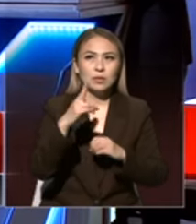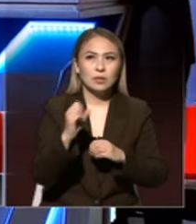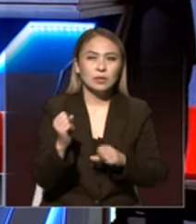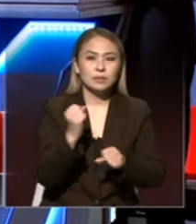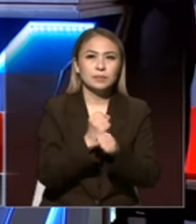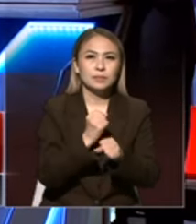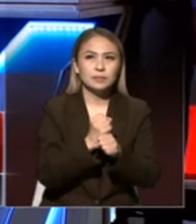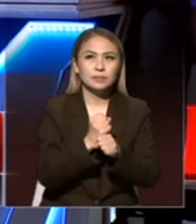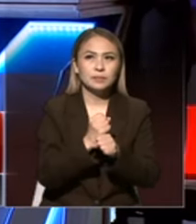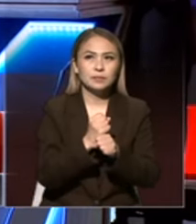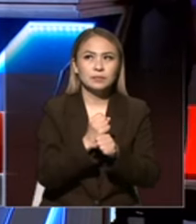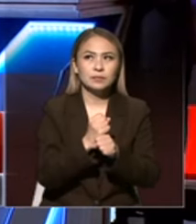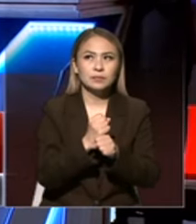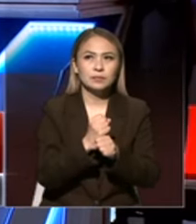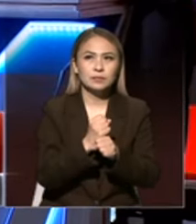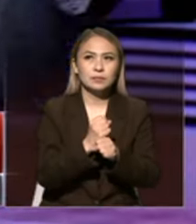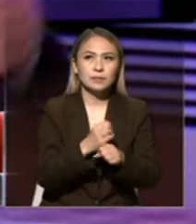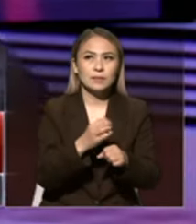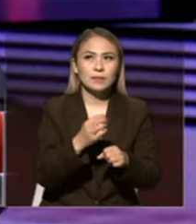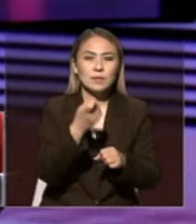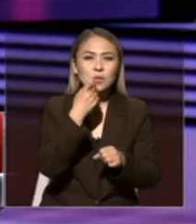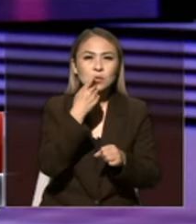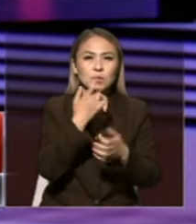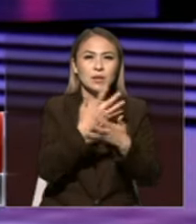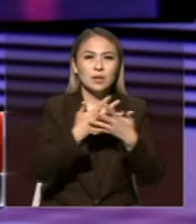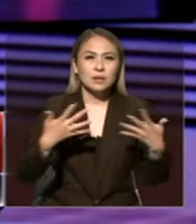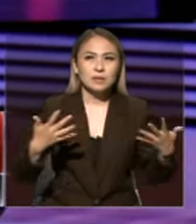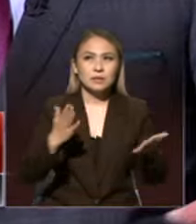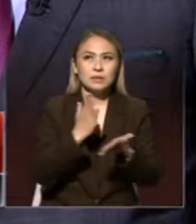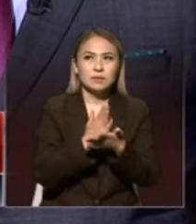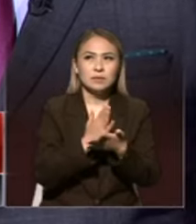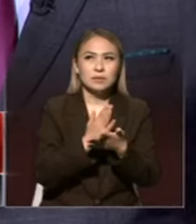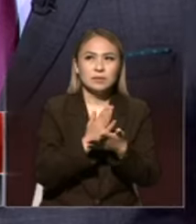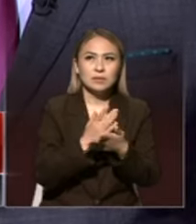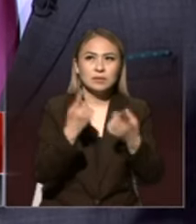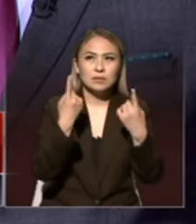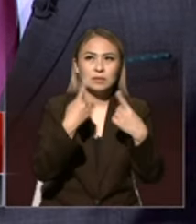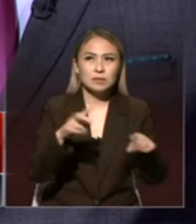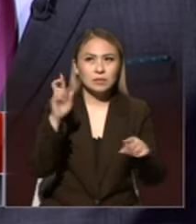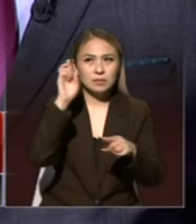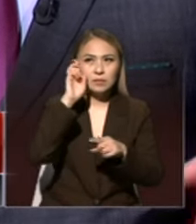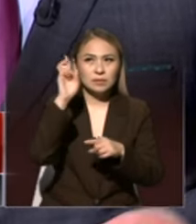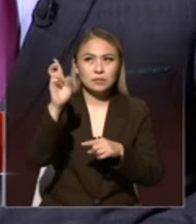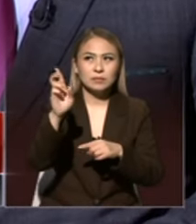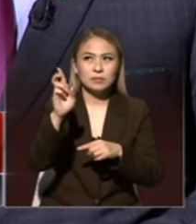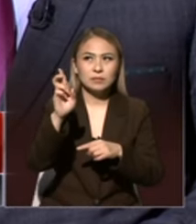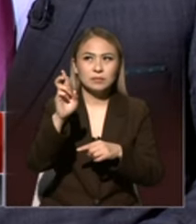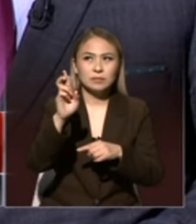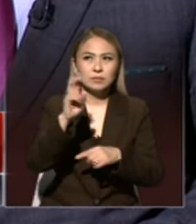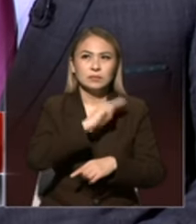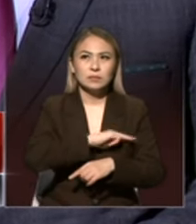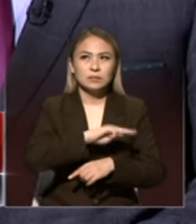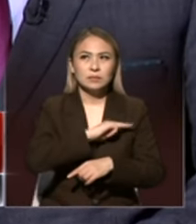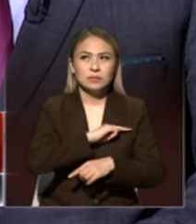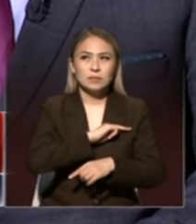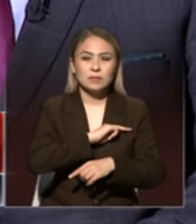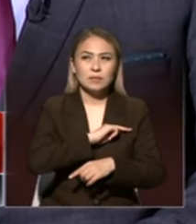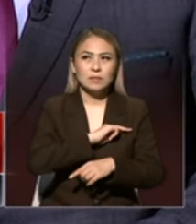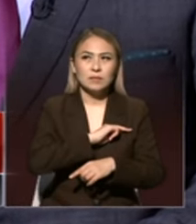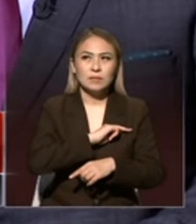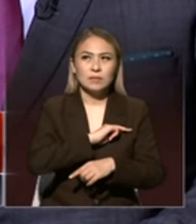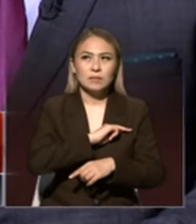тістері бар. Ол шықпайды біздің басқа елдің. Басқа елдің мемлекетіне қызмет жасаймыз, ақшаны сол жаққа апарып